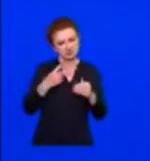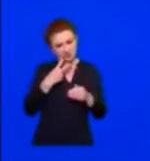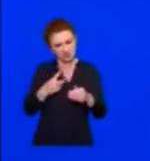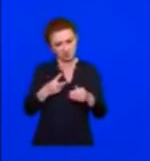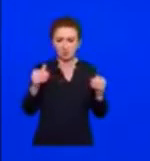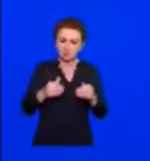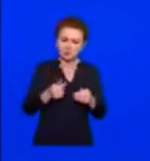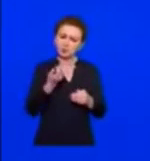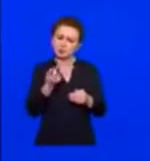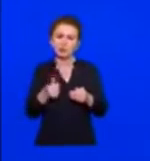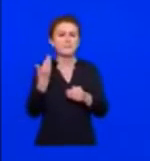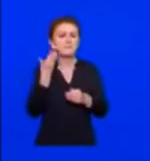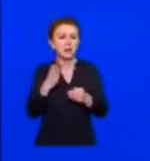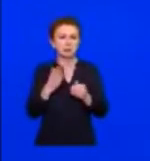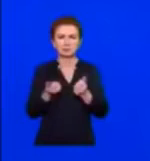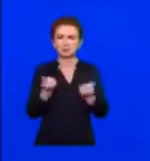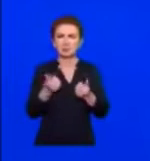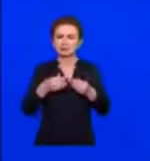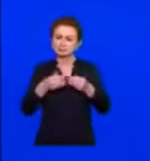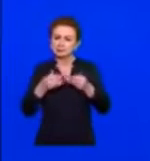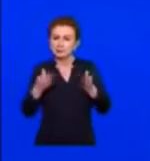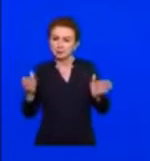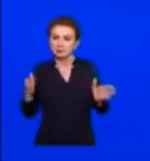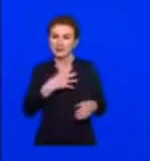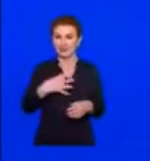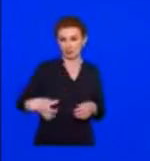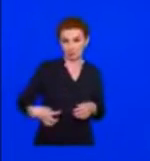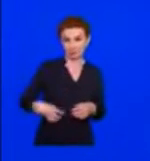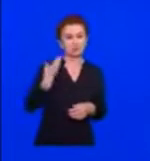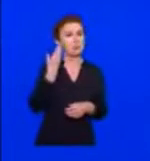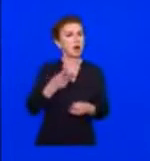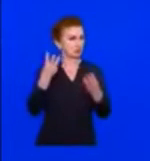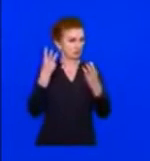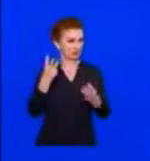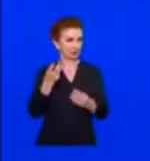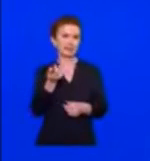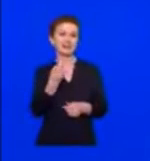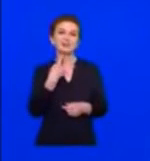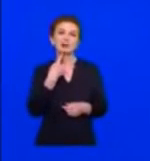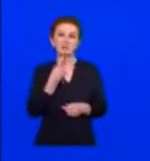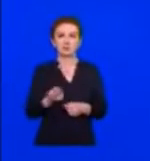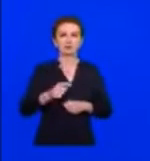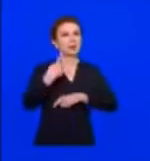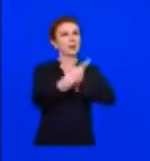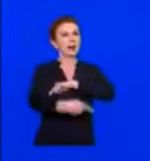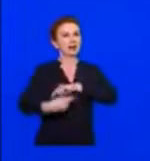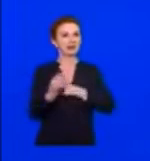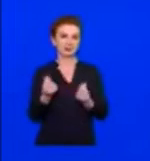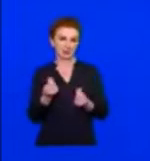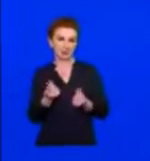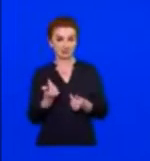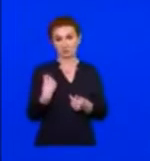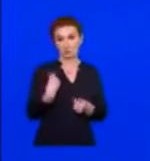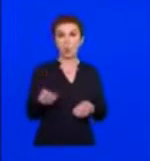bardziej otwierać, a to jest niezwykle ważne. Jeszcze za chwilę powiem o tarczy finansowej, która zgodnie z naszymi obietnicami